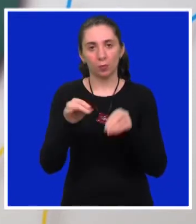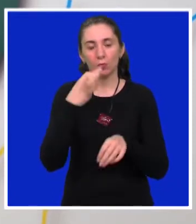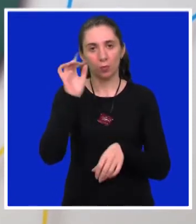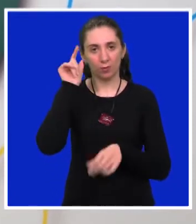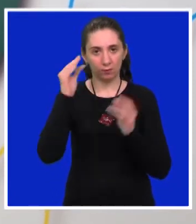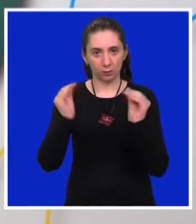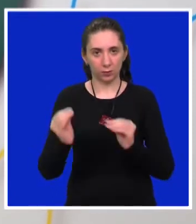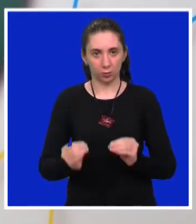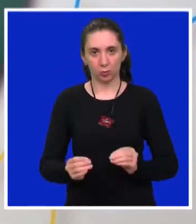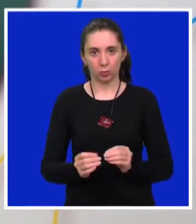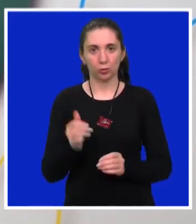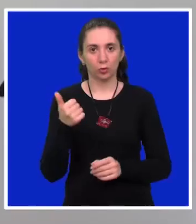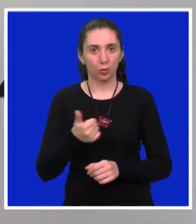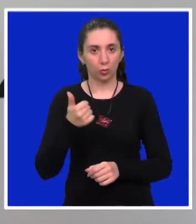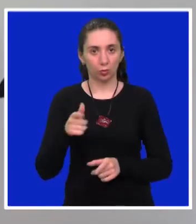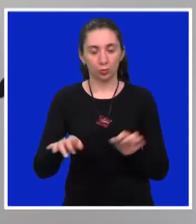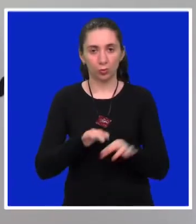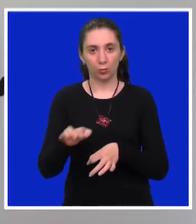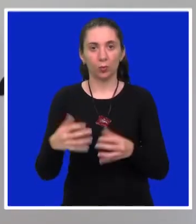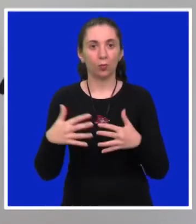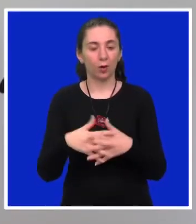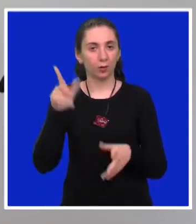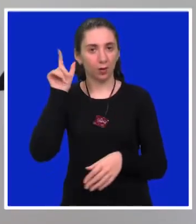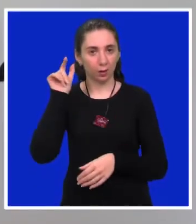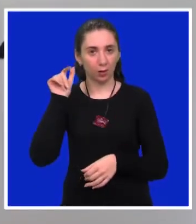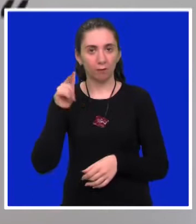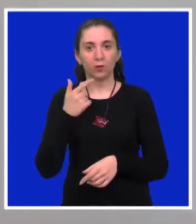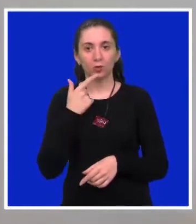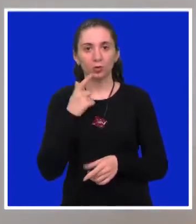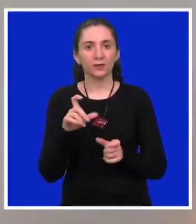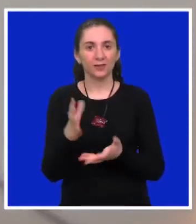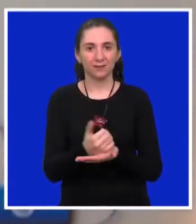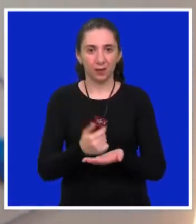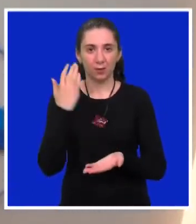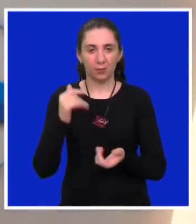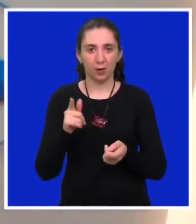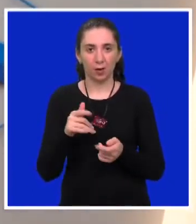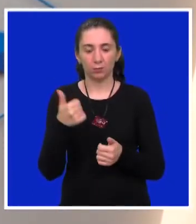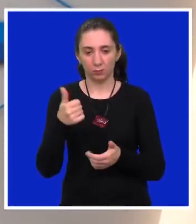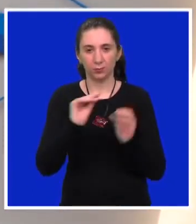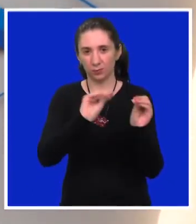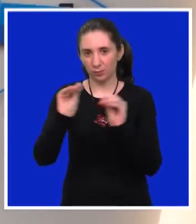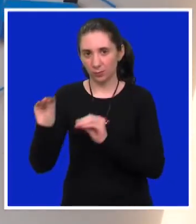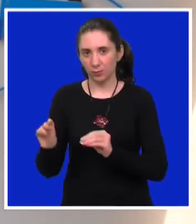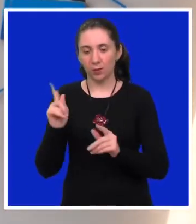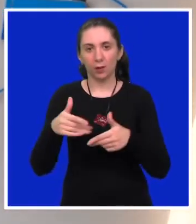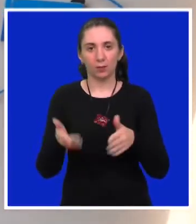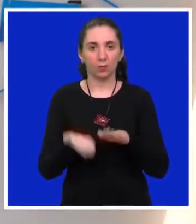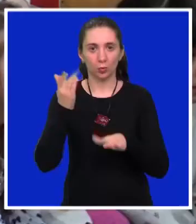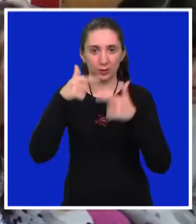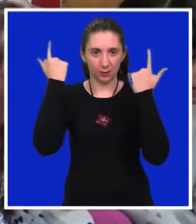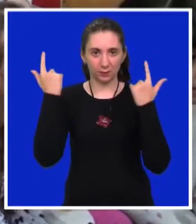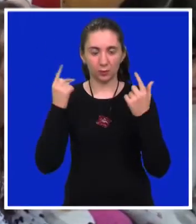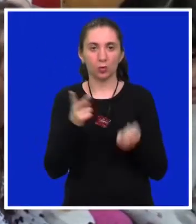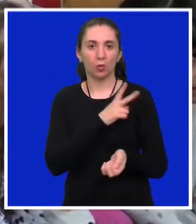Pametno odloži, bolji Karlovac složi, jednogodišnji je projekt Grada Karlovca, čija je svrha bila prvenstveno edukacija i